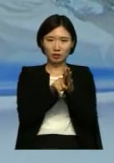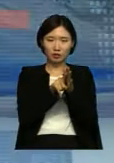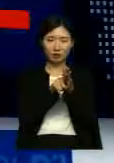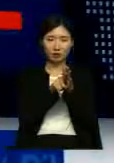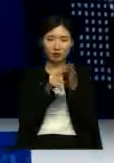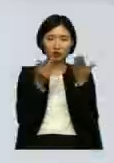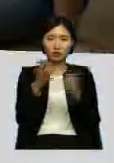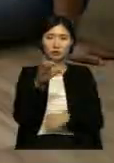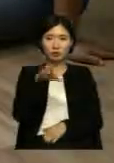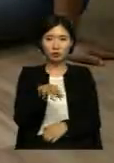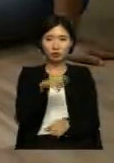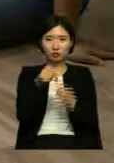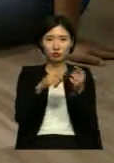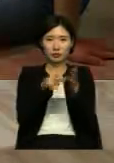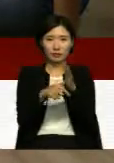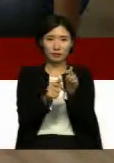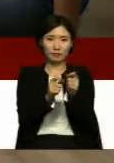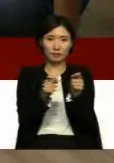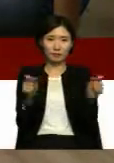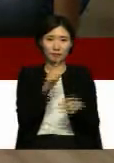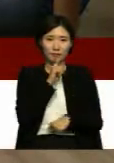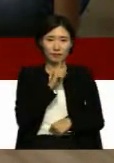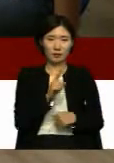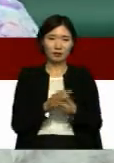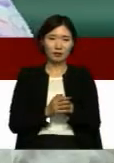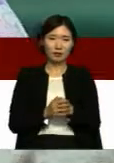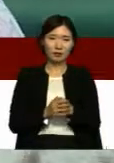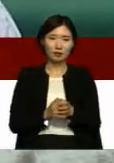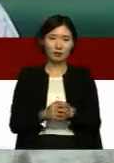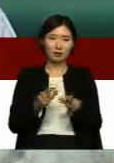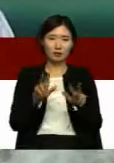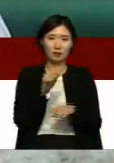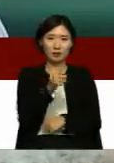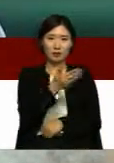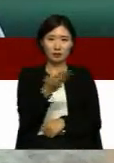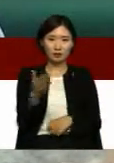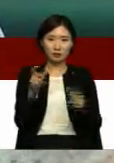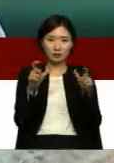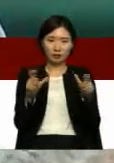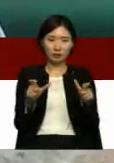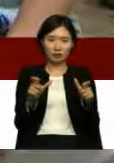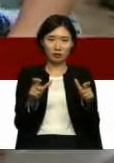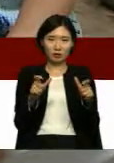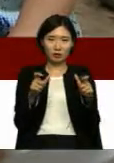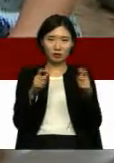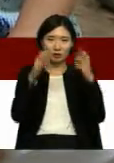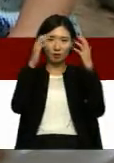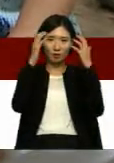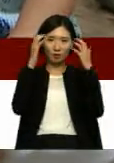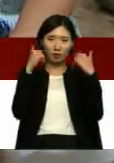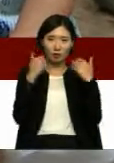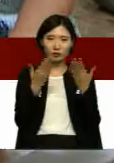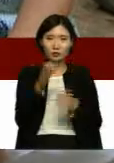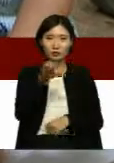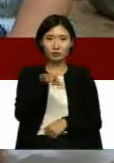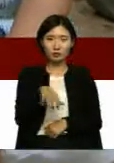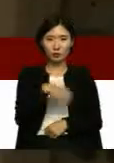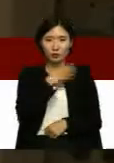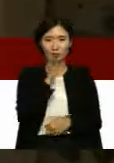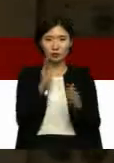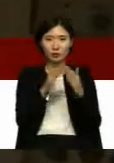시간을 연장한다고 밝혔습니다. 이에 따라 현재 하남 지역 내에서 폭염쉼터로 운영되고 있는